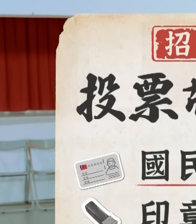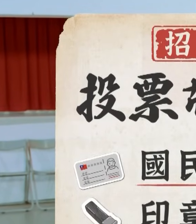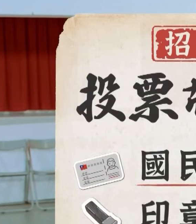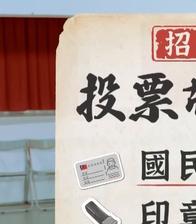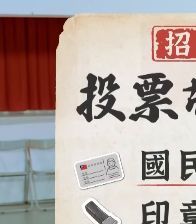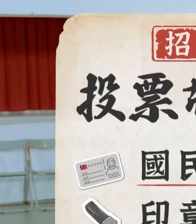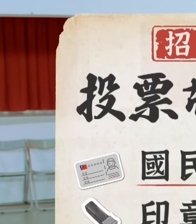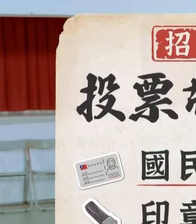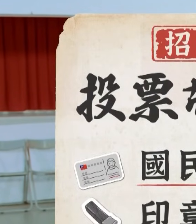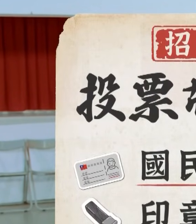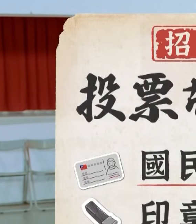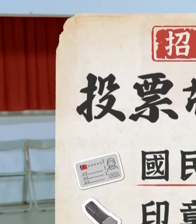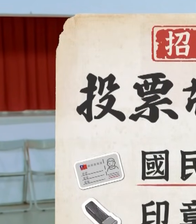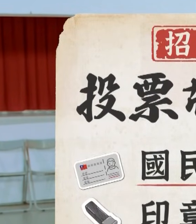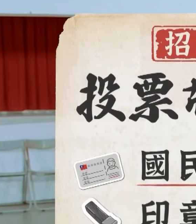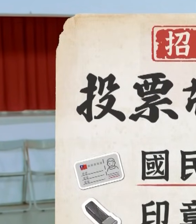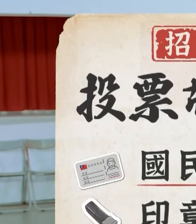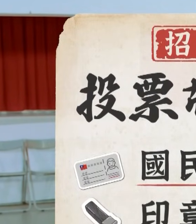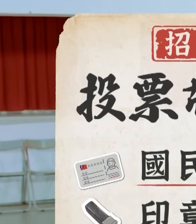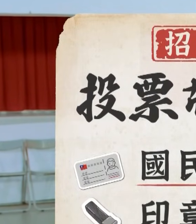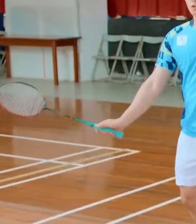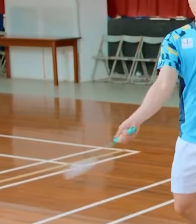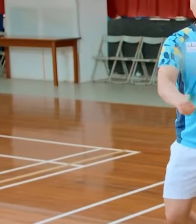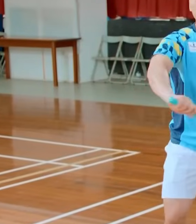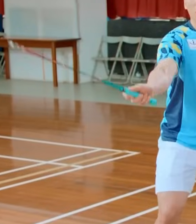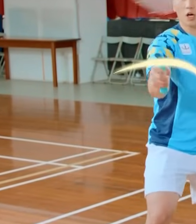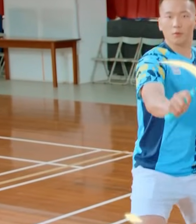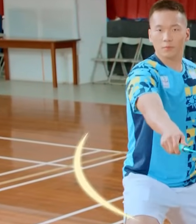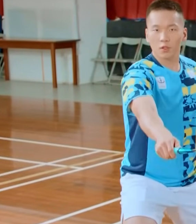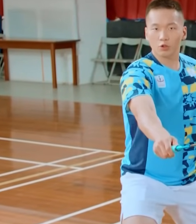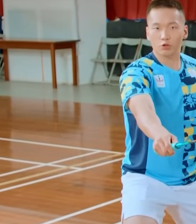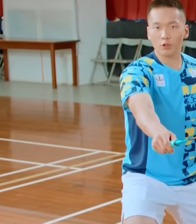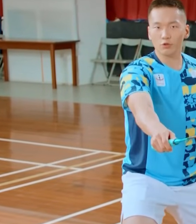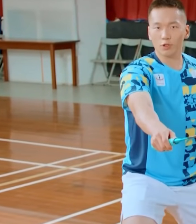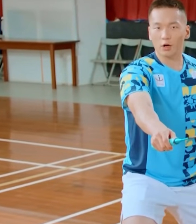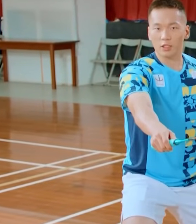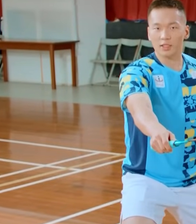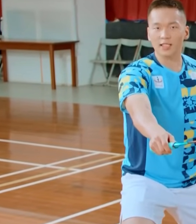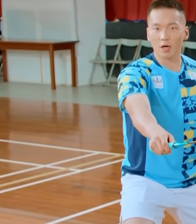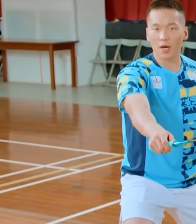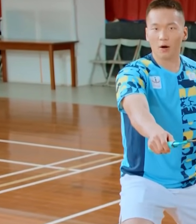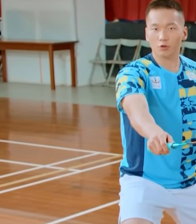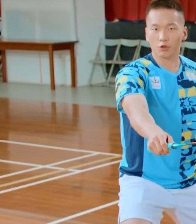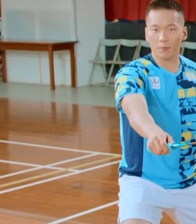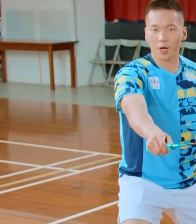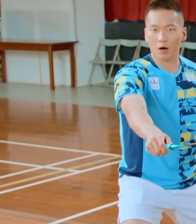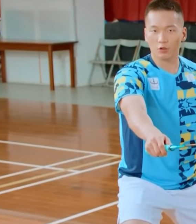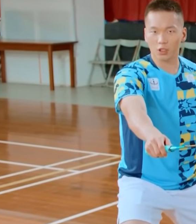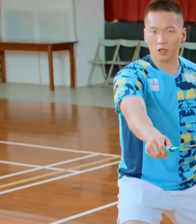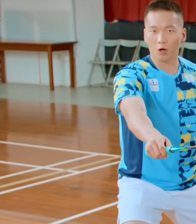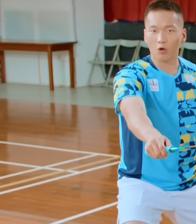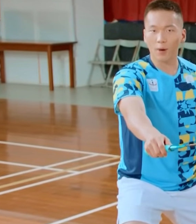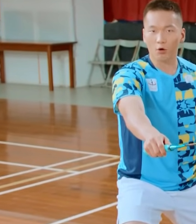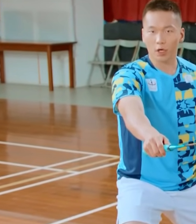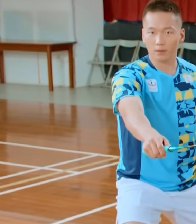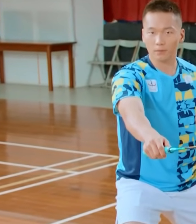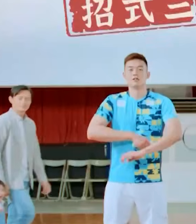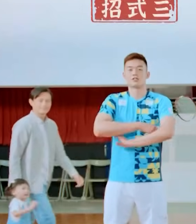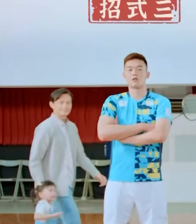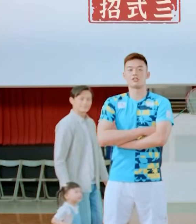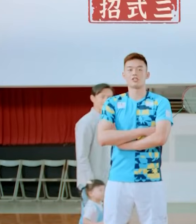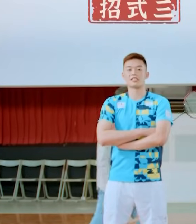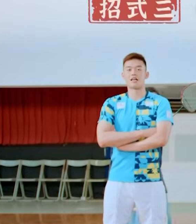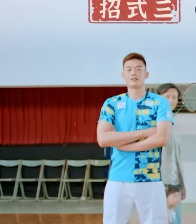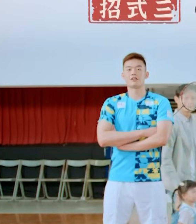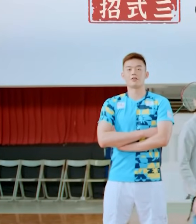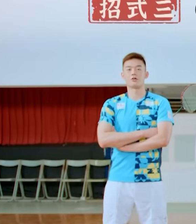国民身份证、印的，还有投票通知单。笔记走，先去爱量三张票，三票过后记得投入票柜。